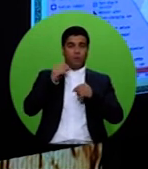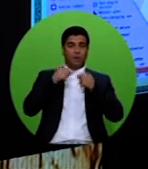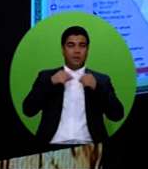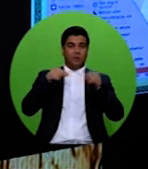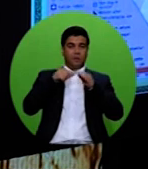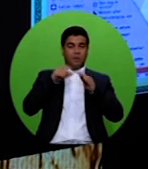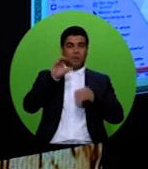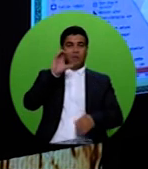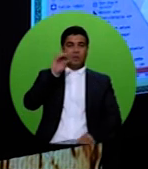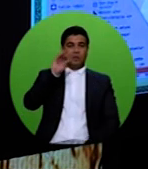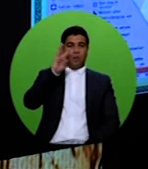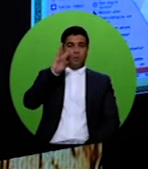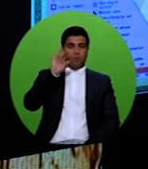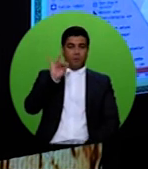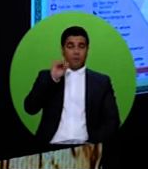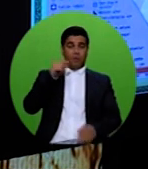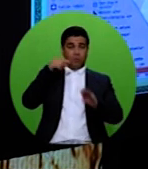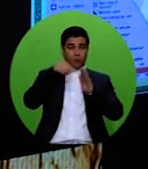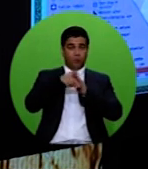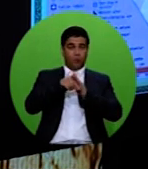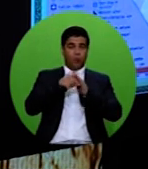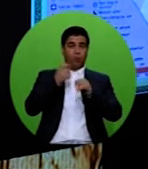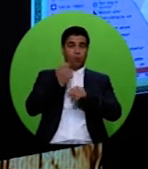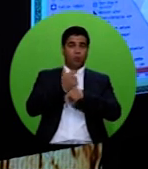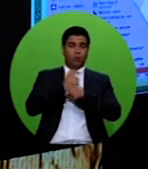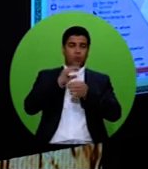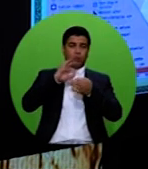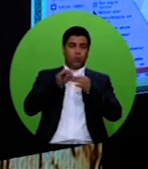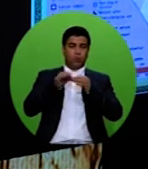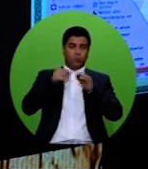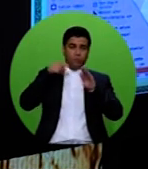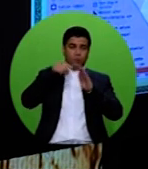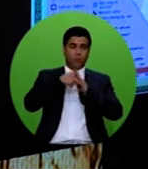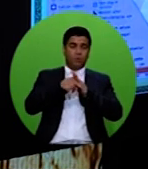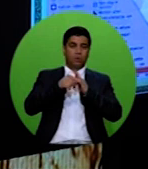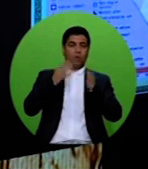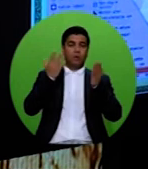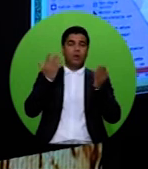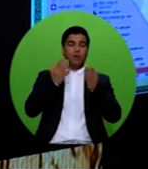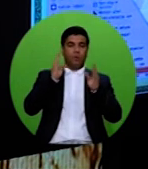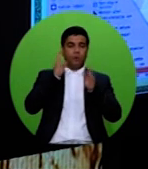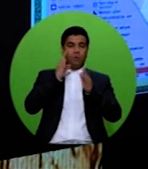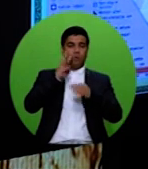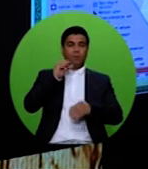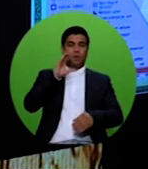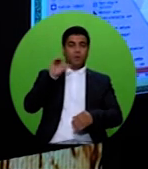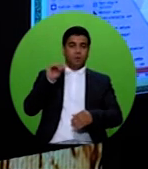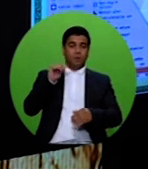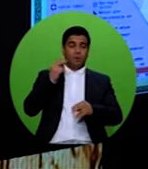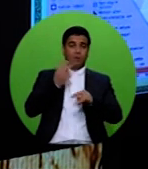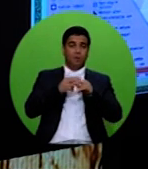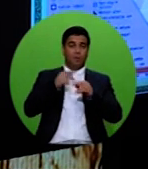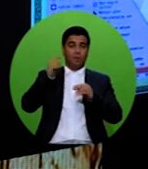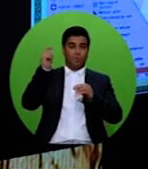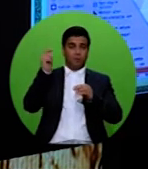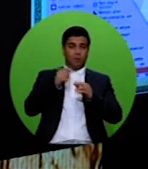системами. А значит, сюда очень сложно проникнуть каким воздушным массам? Те, которые приходят к